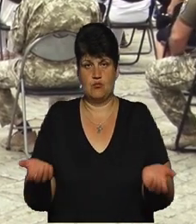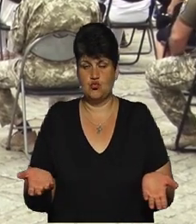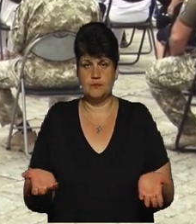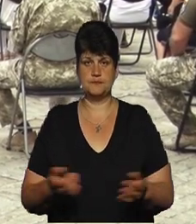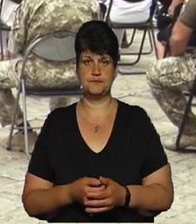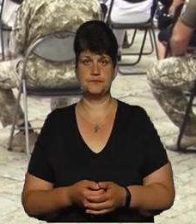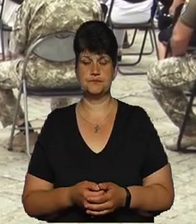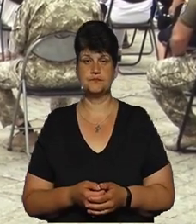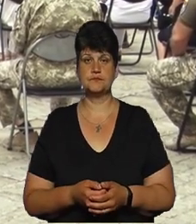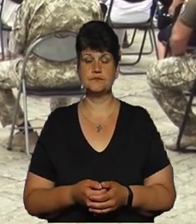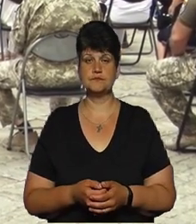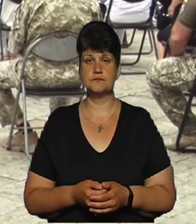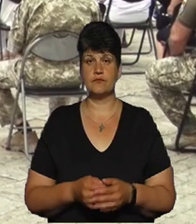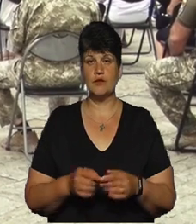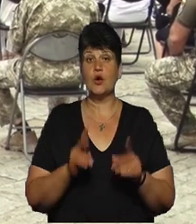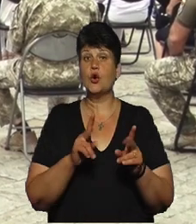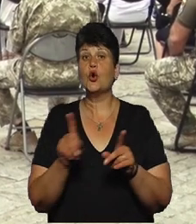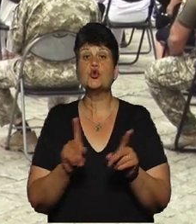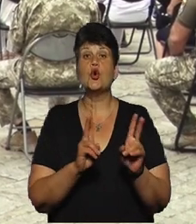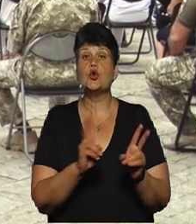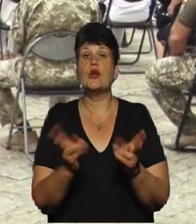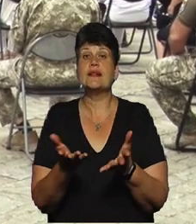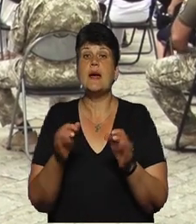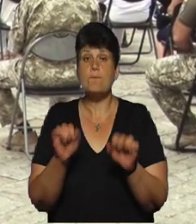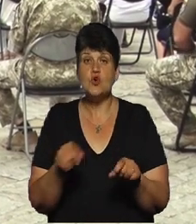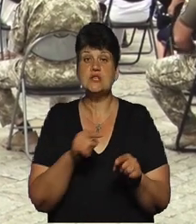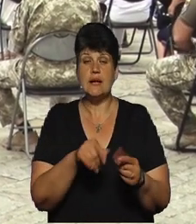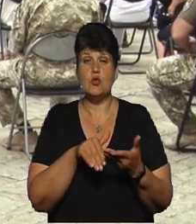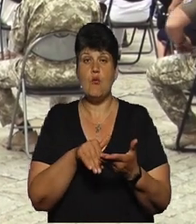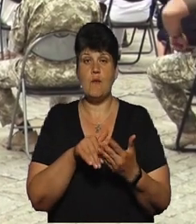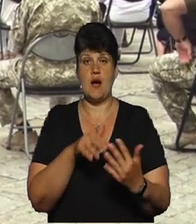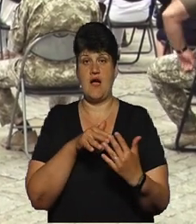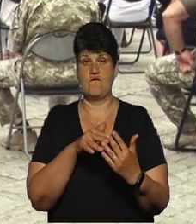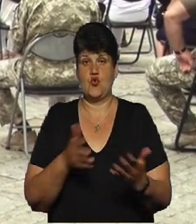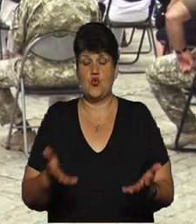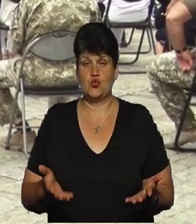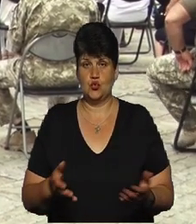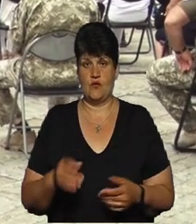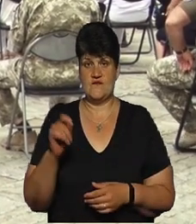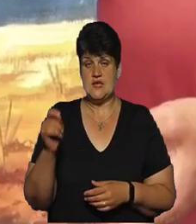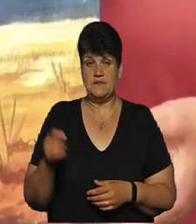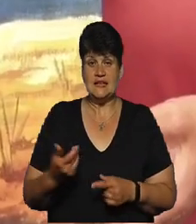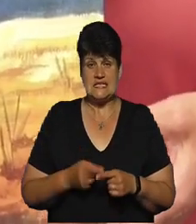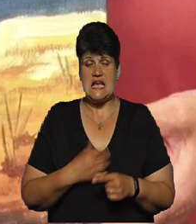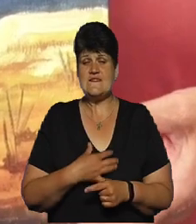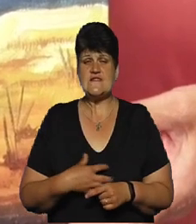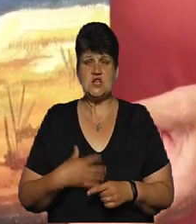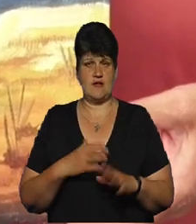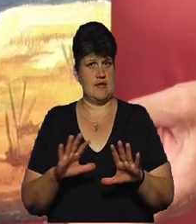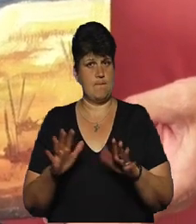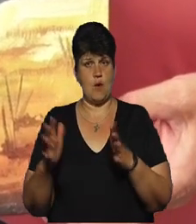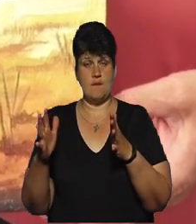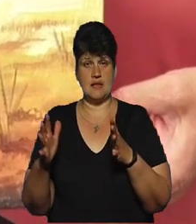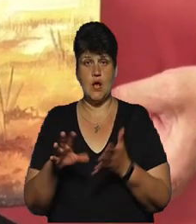Якщо хто де може, там допомагає фронтові. І я рахую, що це важливий такий момент. Копію